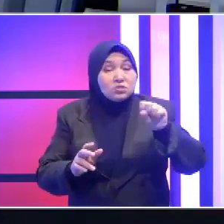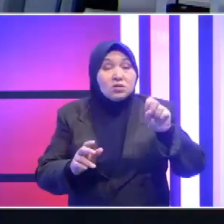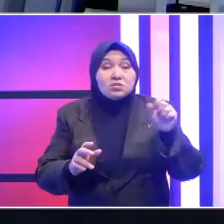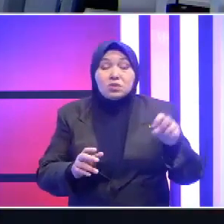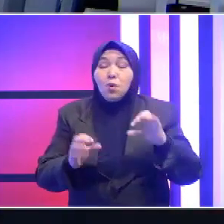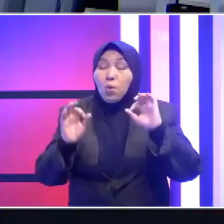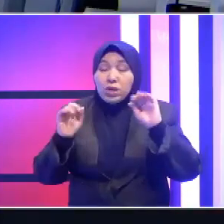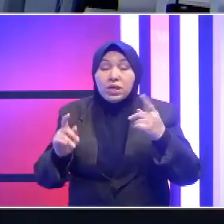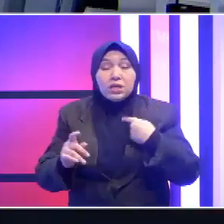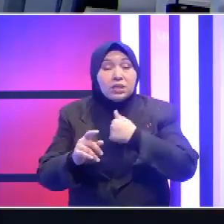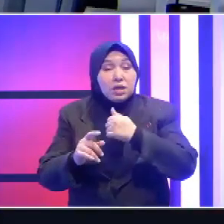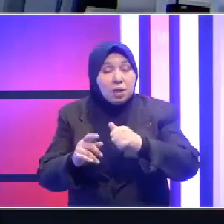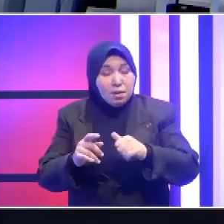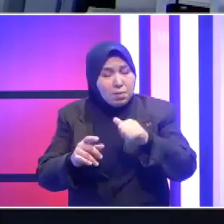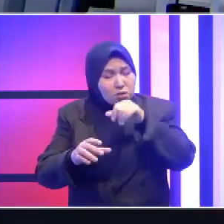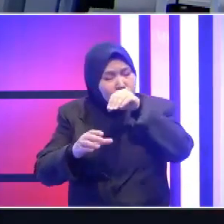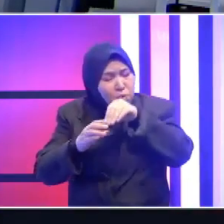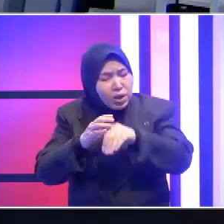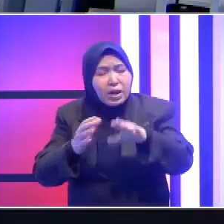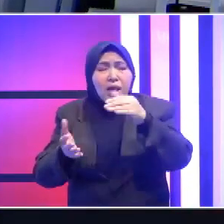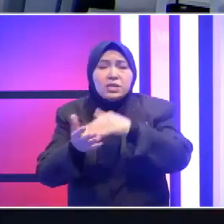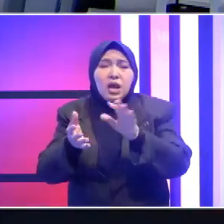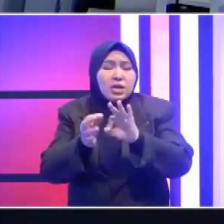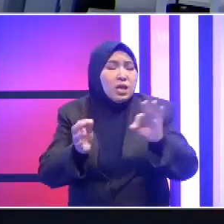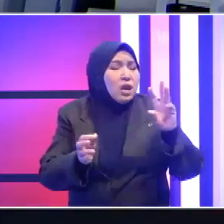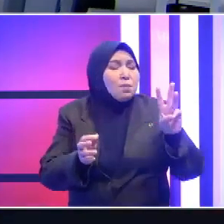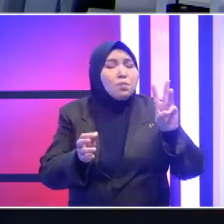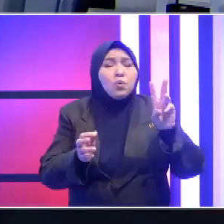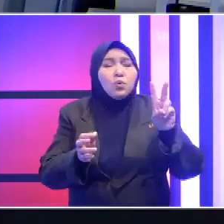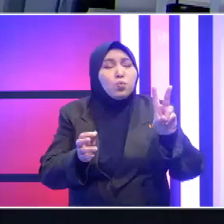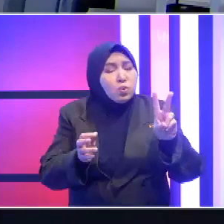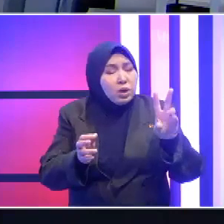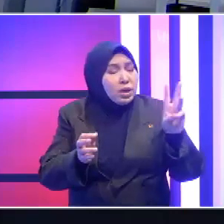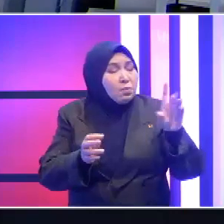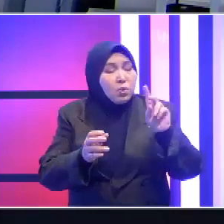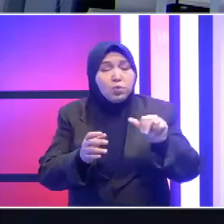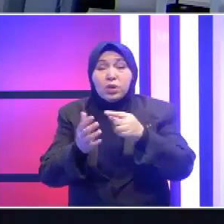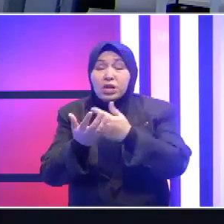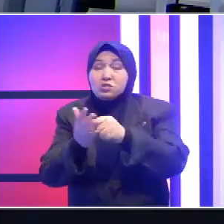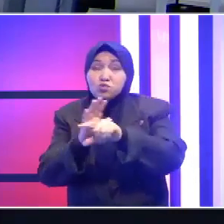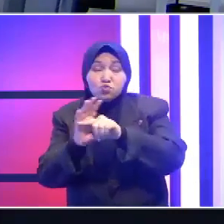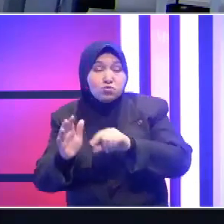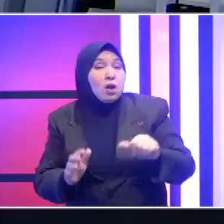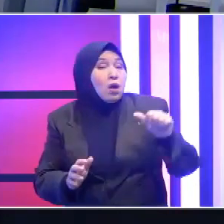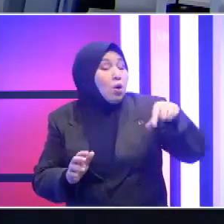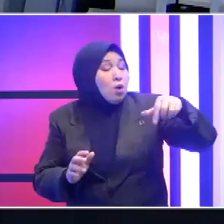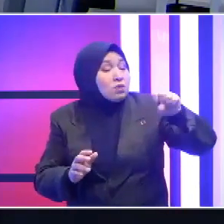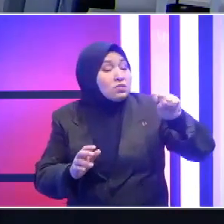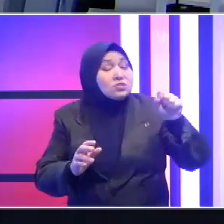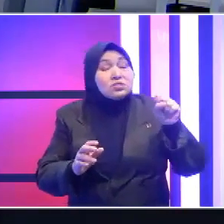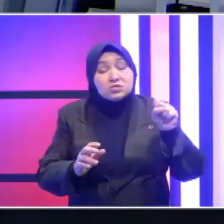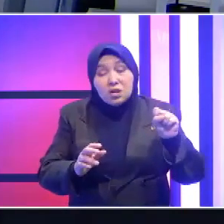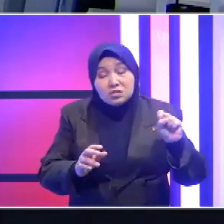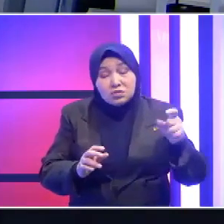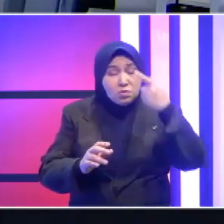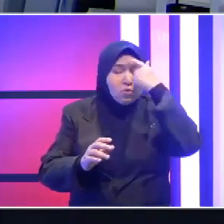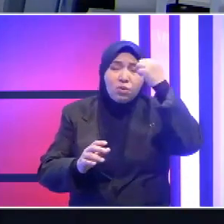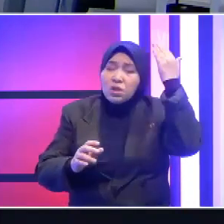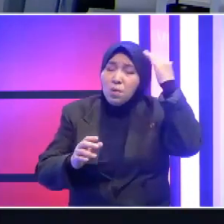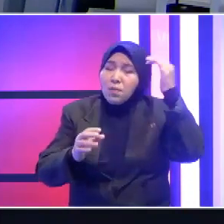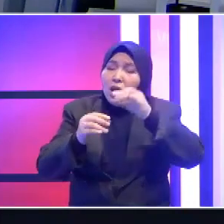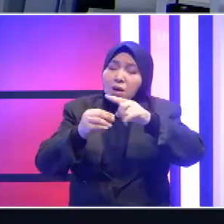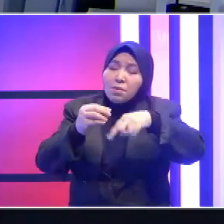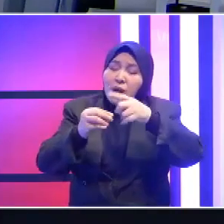begitu pasangan lagi Ayo 60w daripada surah Al qosos untuk begitu mengetahui kapal yang sangat